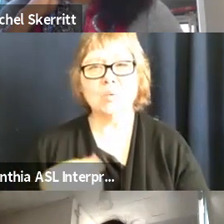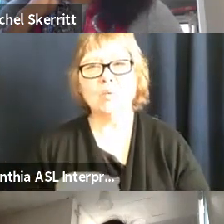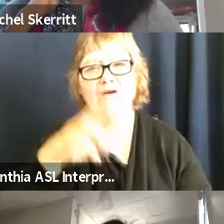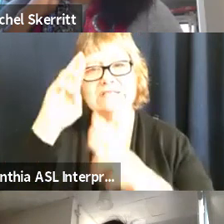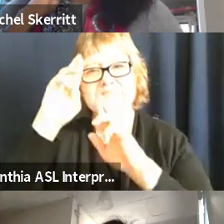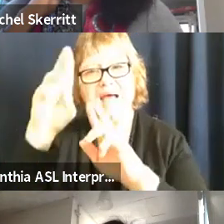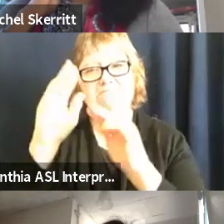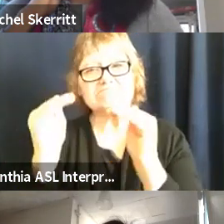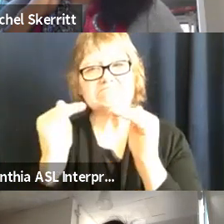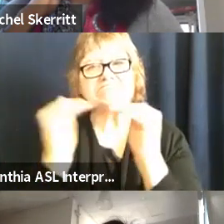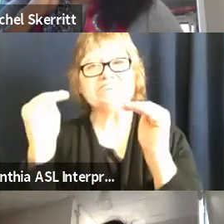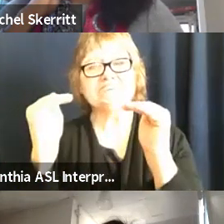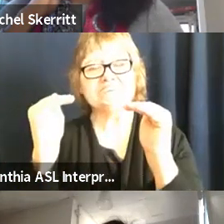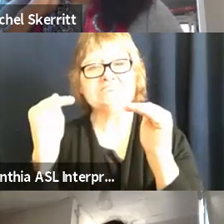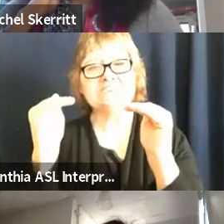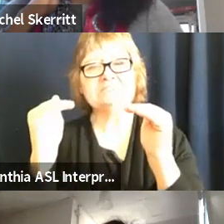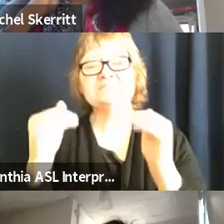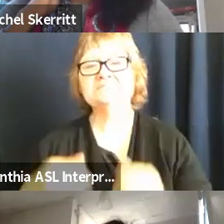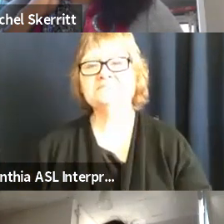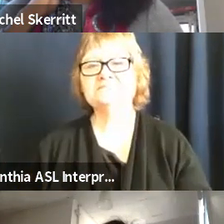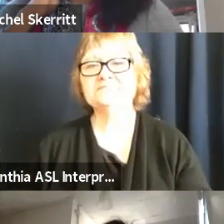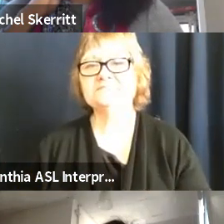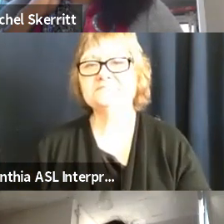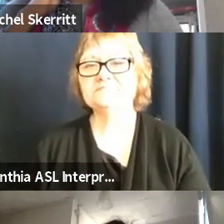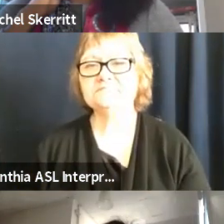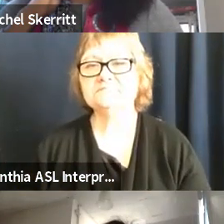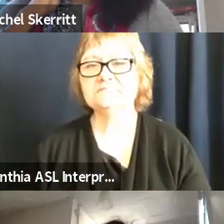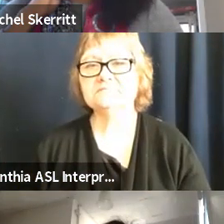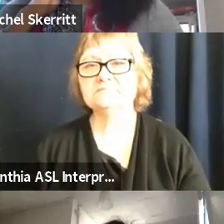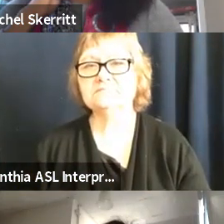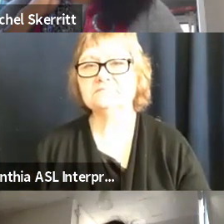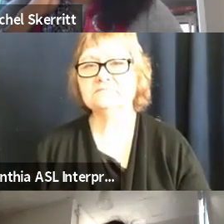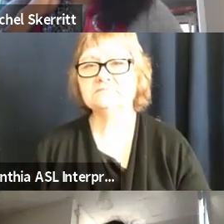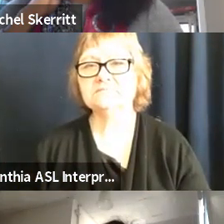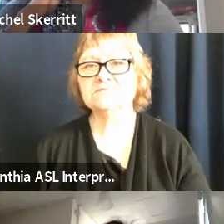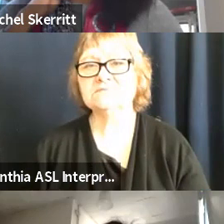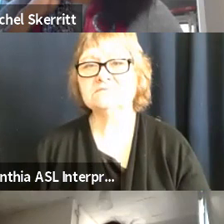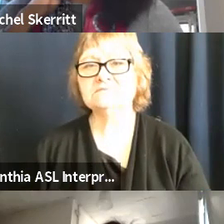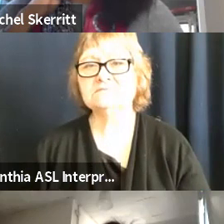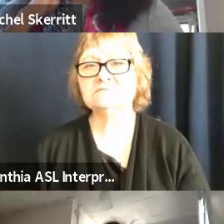equity. 但是我們更加尊重這個叫做公平競爭。